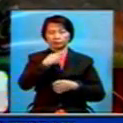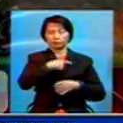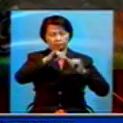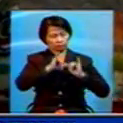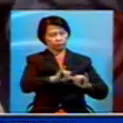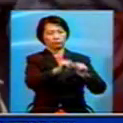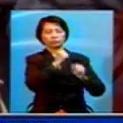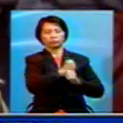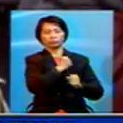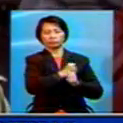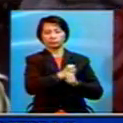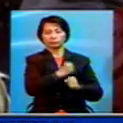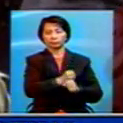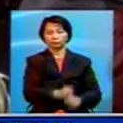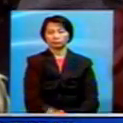meneruskan